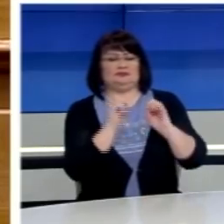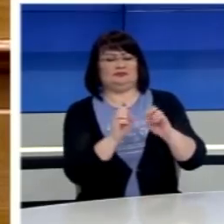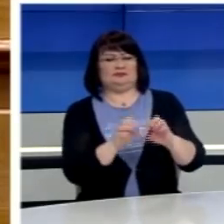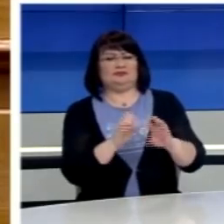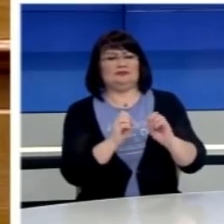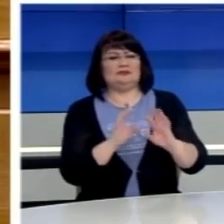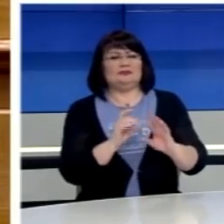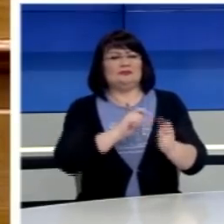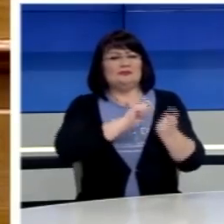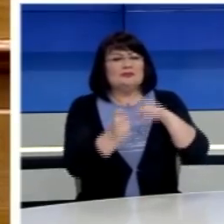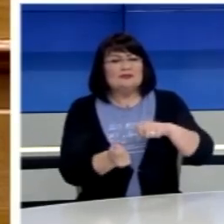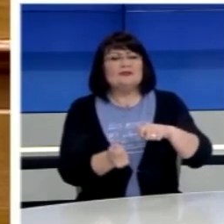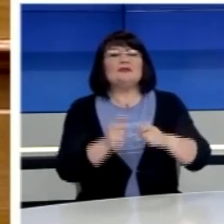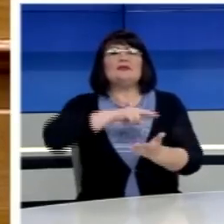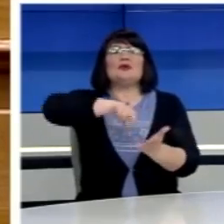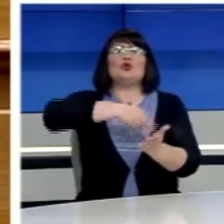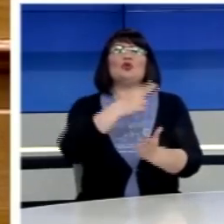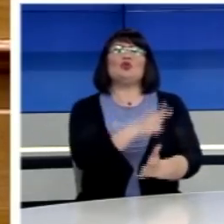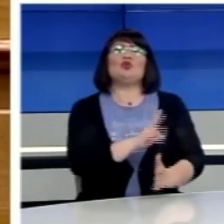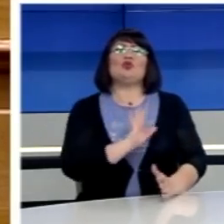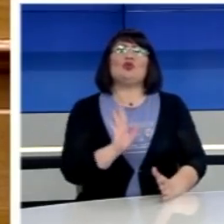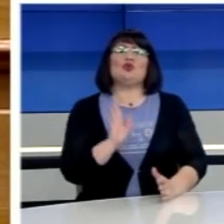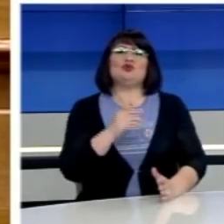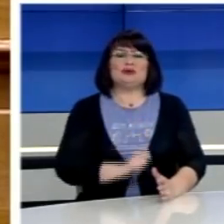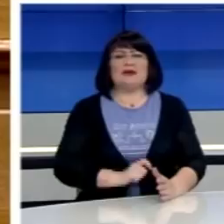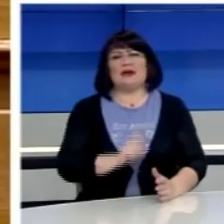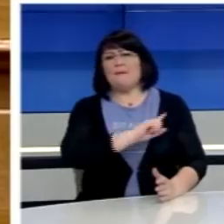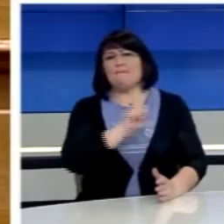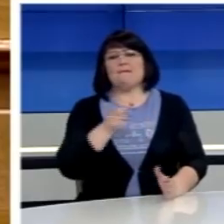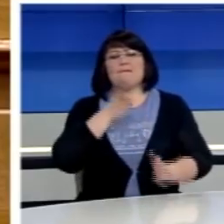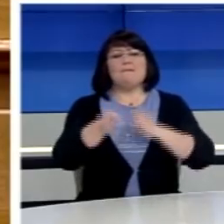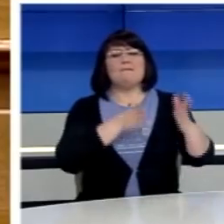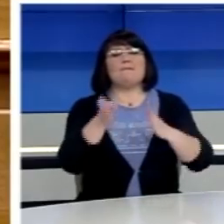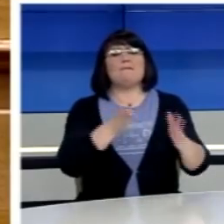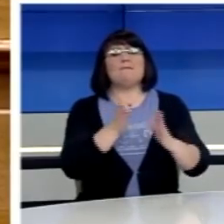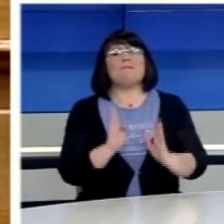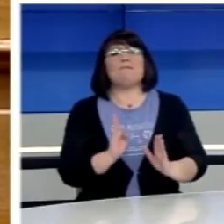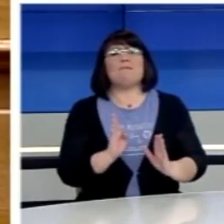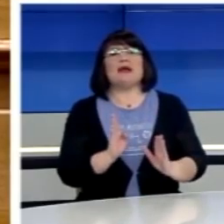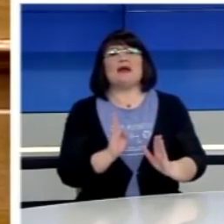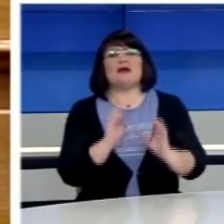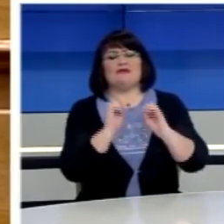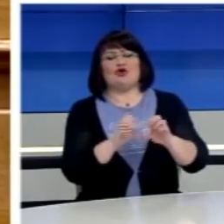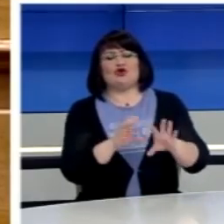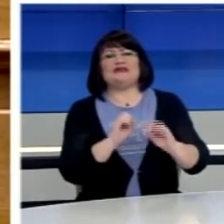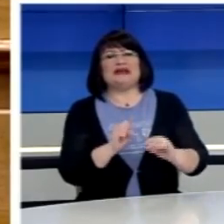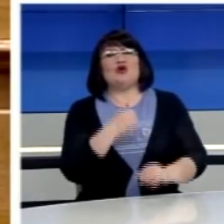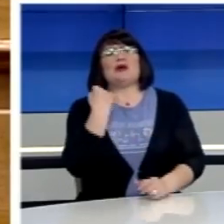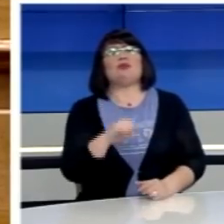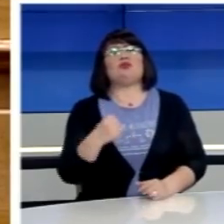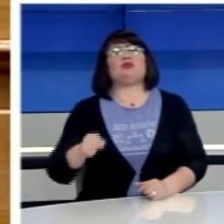για να αποκαταστήσει το ρόλο του, για να μην πηγαίνουν τα παιδιά φροντιστήρια και να μην κάνουν απουσίες στην τρίτη Λυκείου στο τέλος της